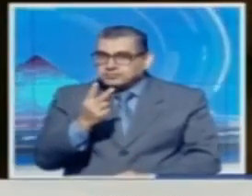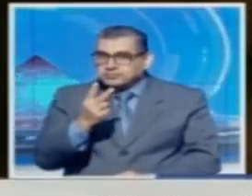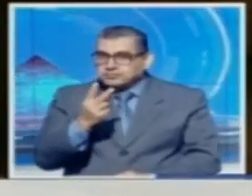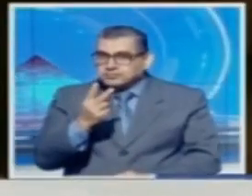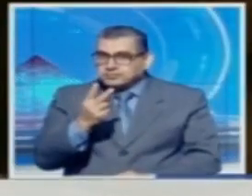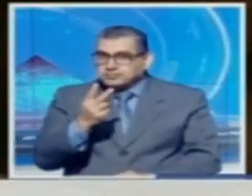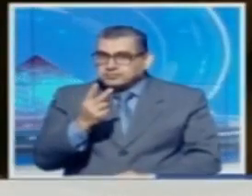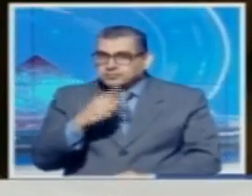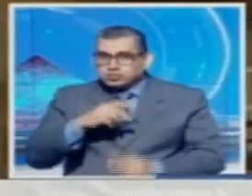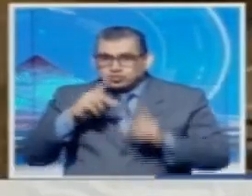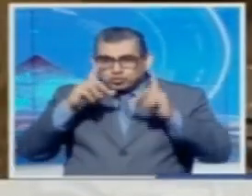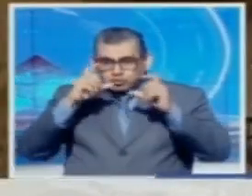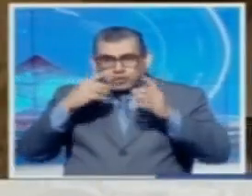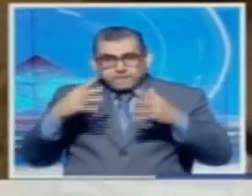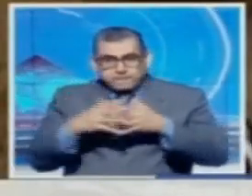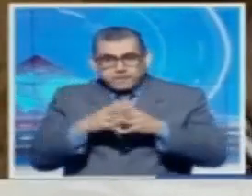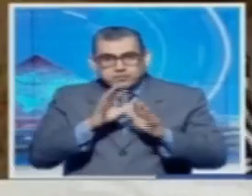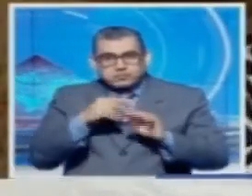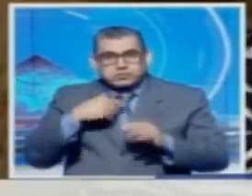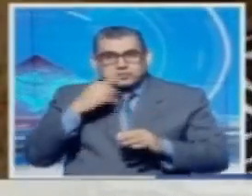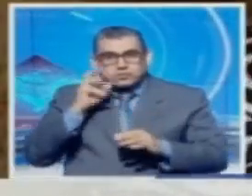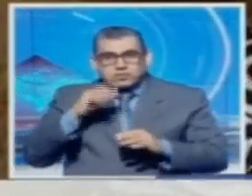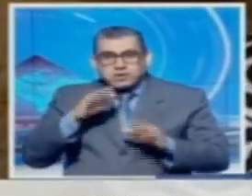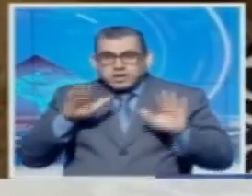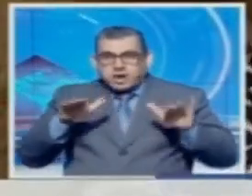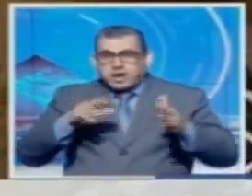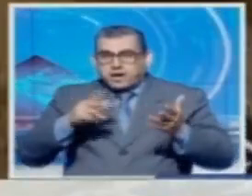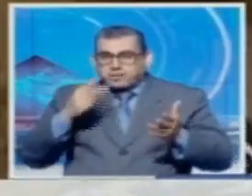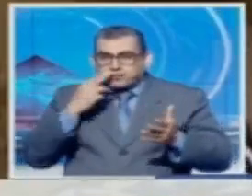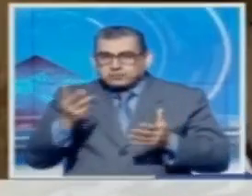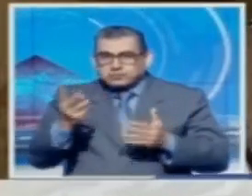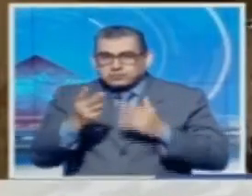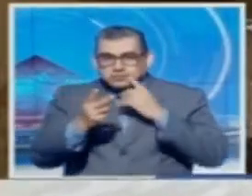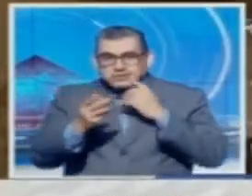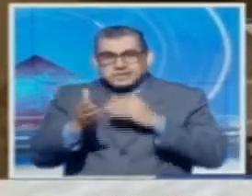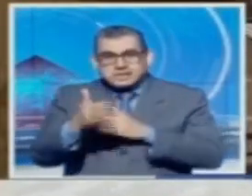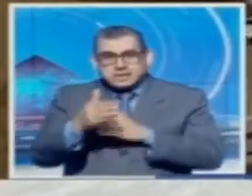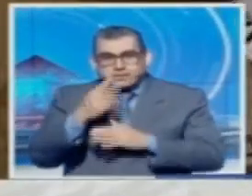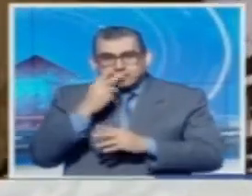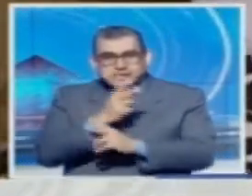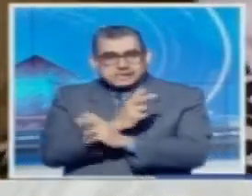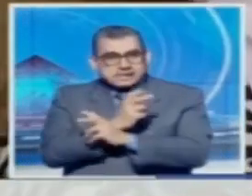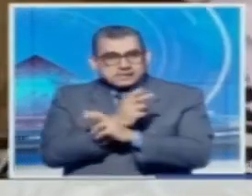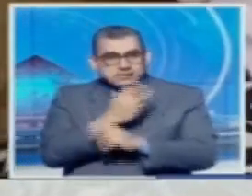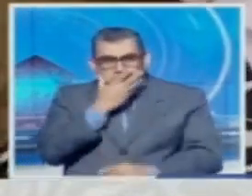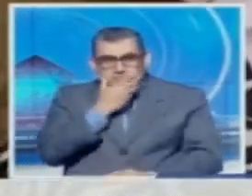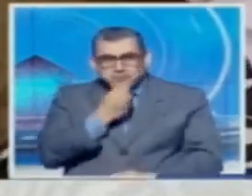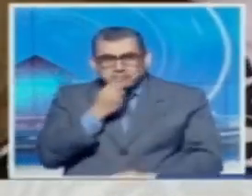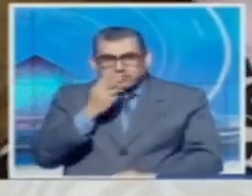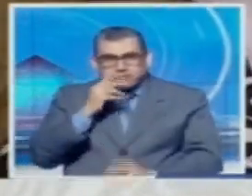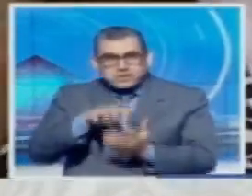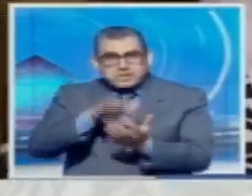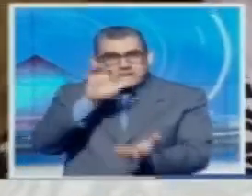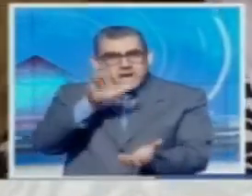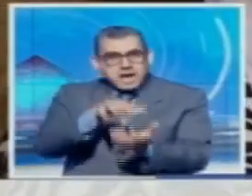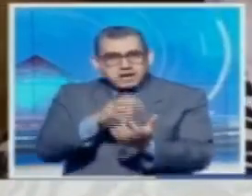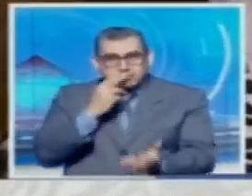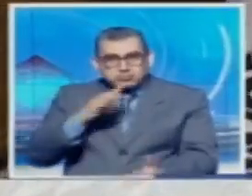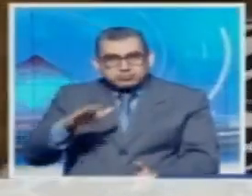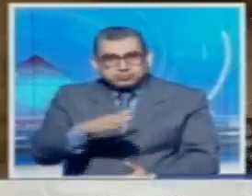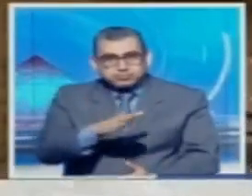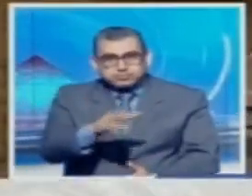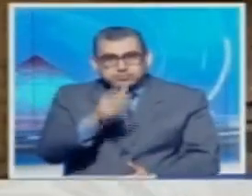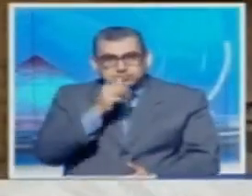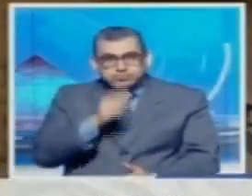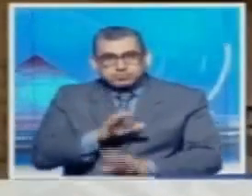وبحيرة الأسماك. منظر الكهوف فيها جميل جدا، الأسماك المحنطة جميلة، التمساح ده جميل، في